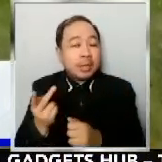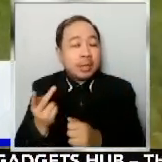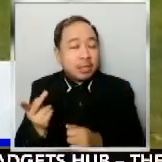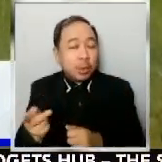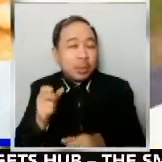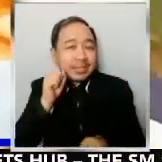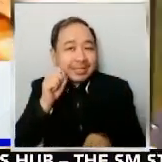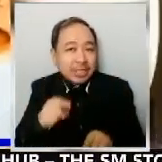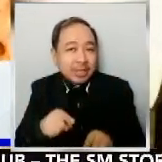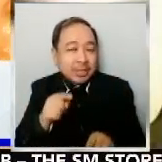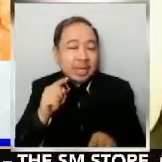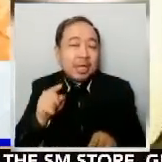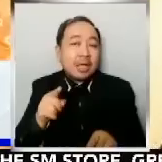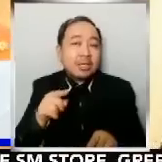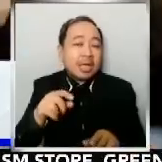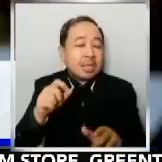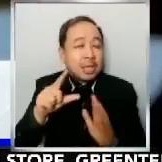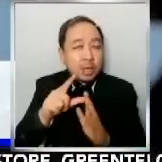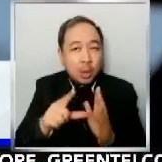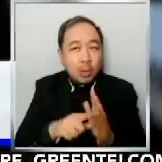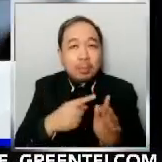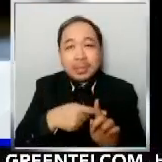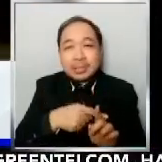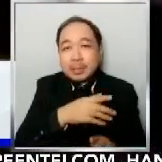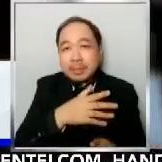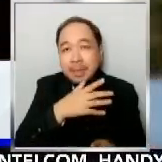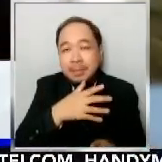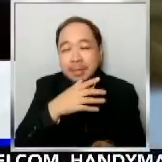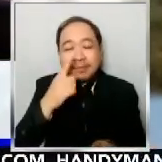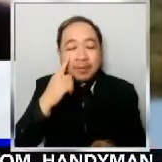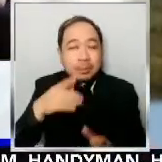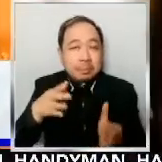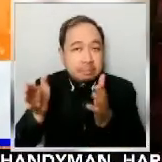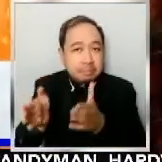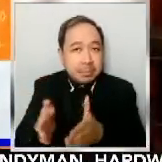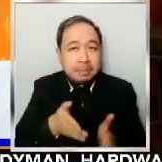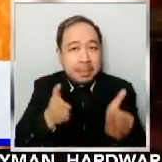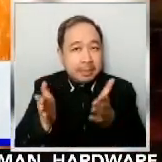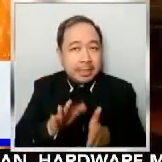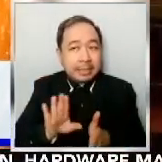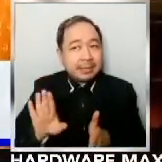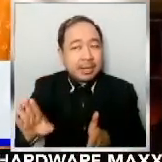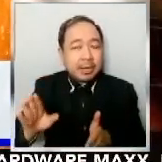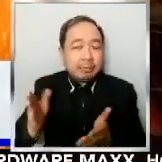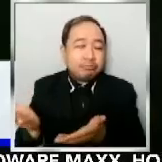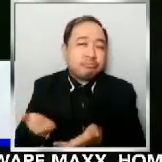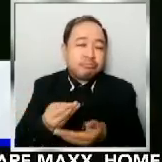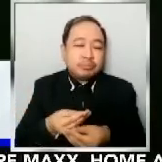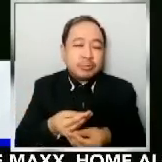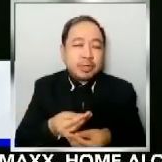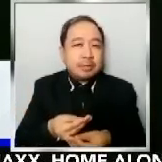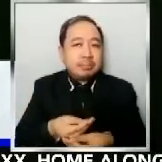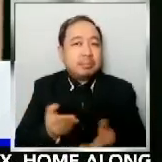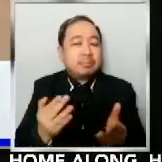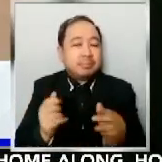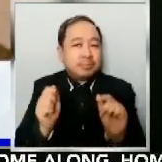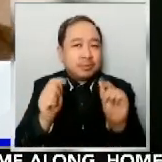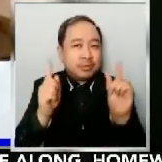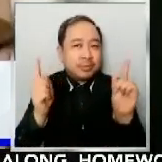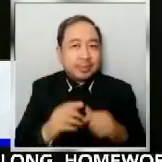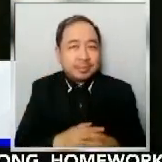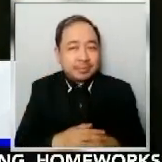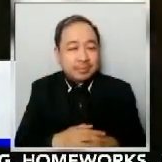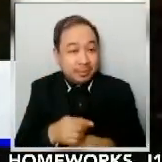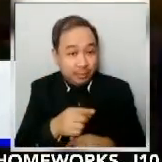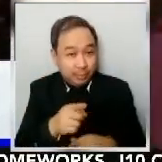at maging ang kanyang mommy Marianne sa pagpe-prepare ng kanyang inihandang surprise. Nagulat kayo, no? Hindi nyo alam